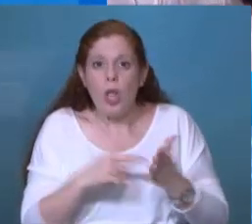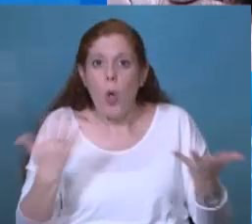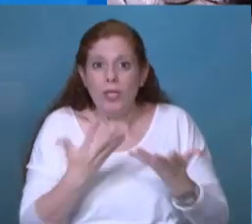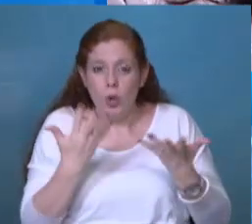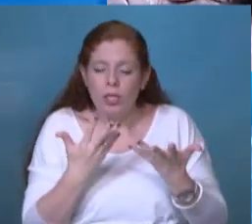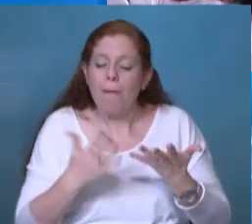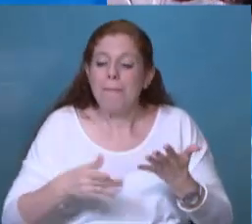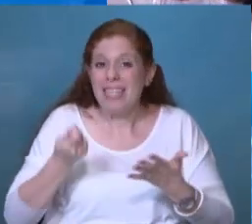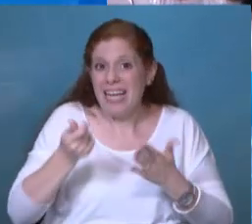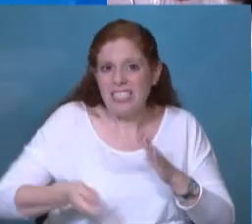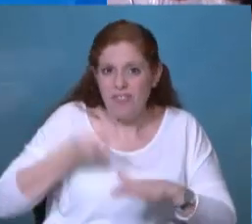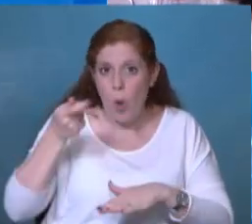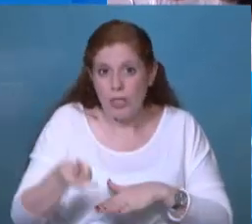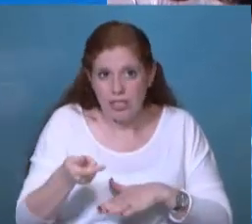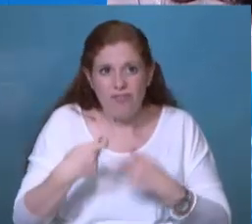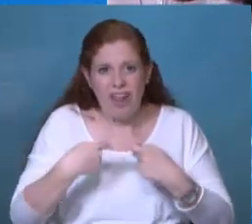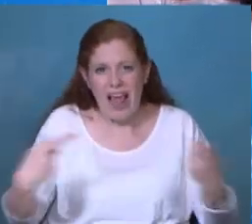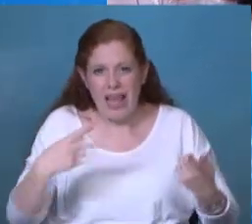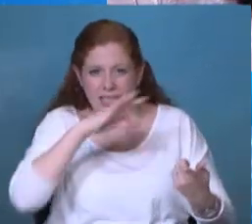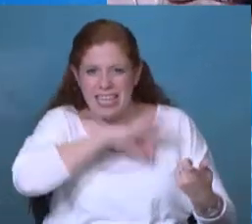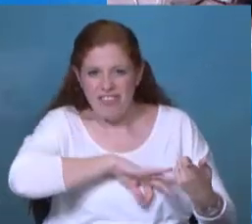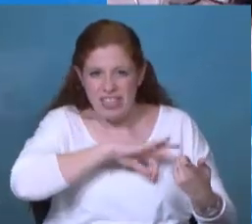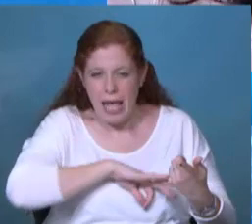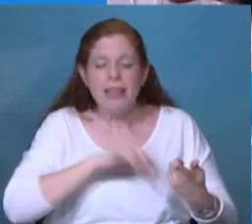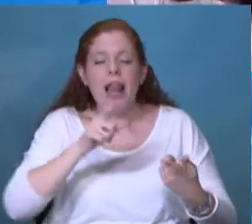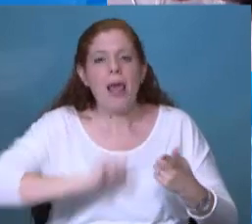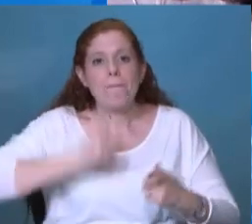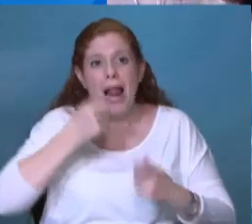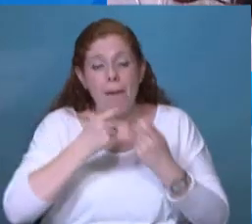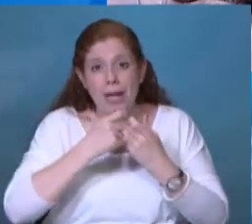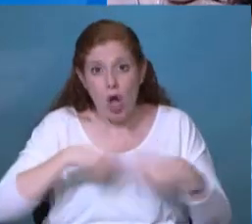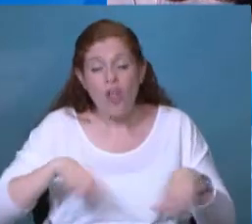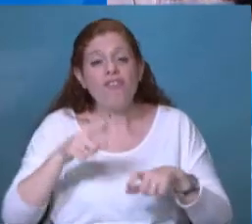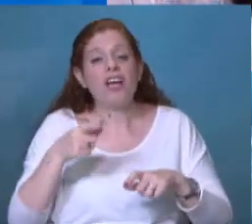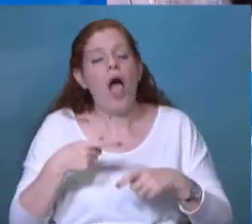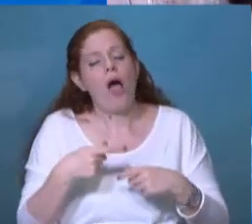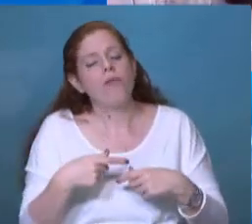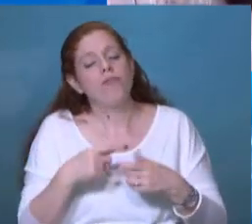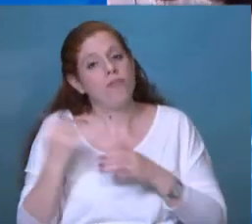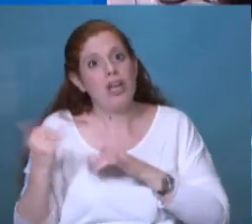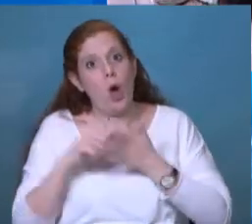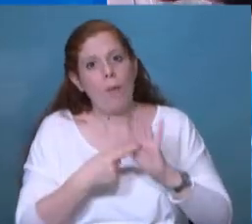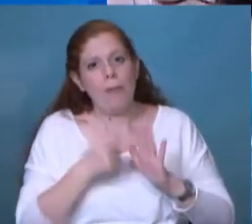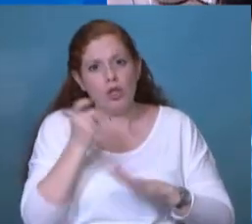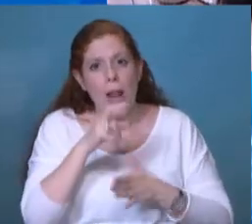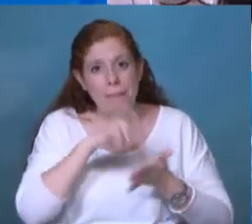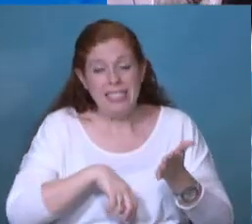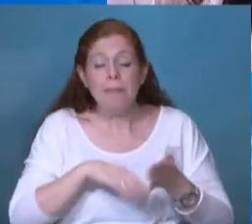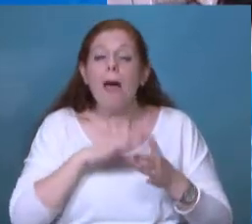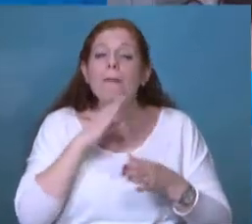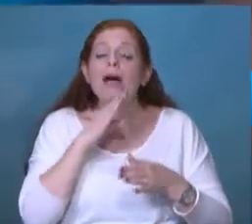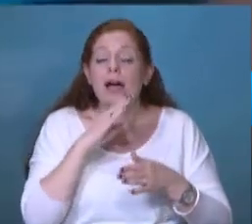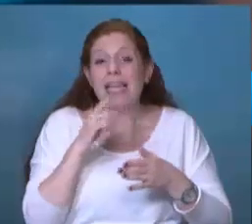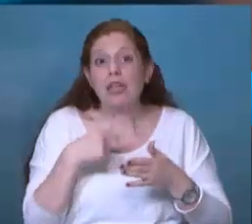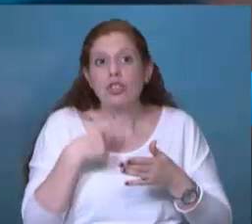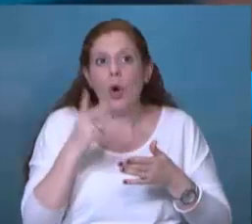הכסף הזה, לחלק אותו כדיבידנד לבעלי המניות, ובכך להביא אותן לשלם מיסים. הערכה היא שמהלך שכזה יכול להכניס לקופת המדינה